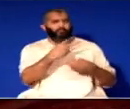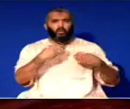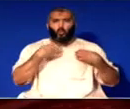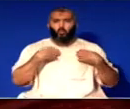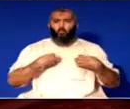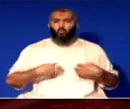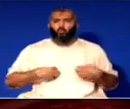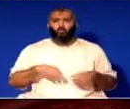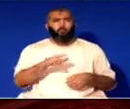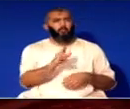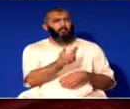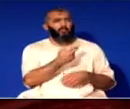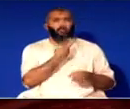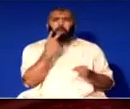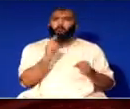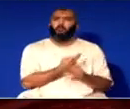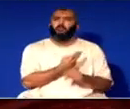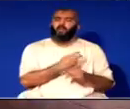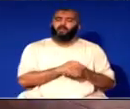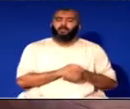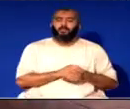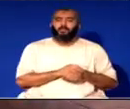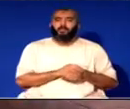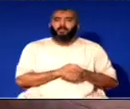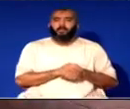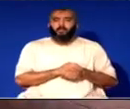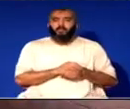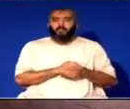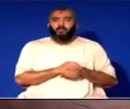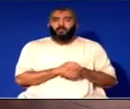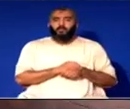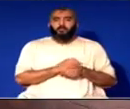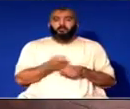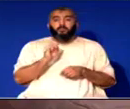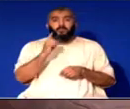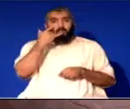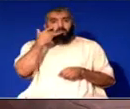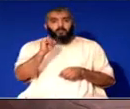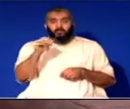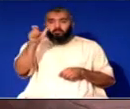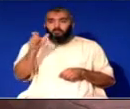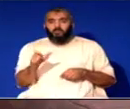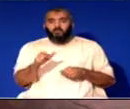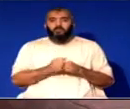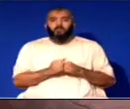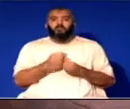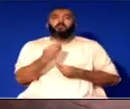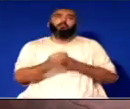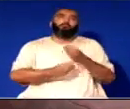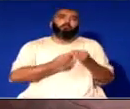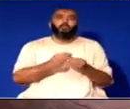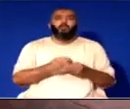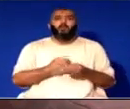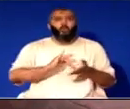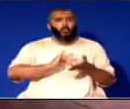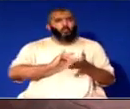يغيرها بهذه الطرق الثلاث. ولكن أستاذ حمزة، هل كل الناس لهم هذه